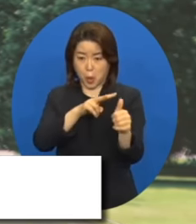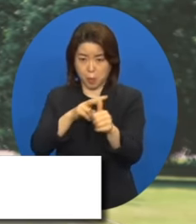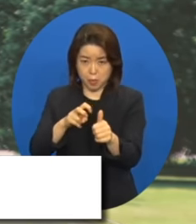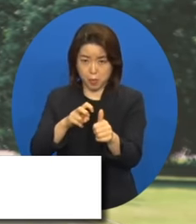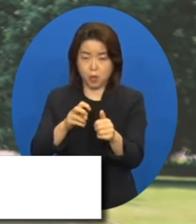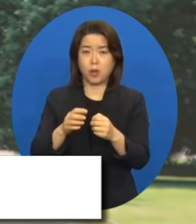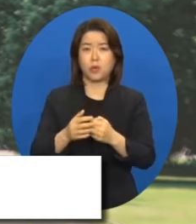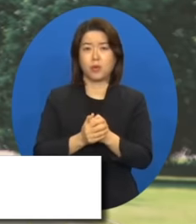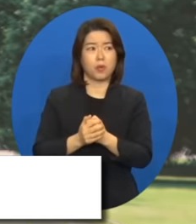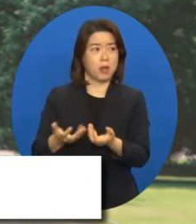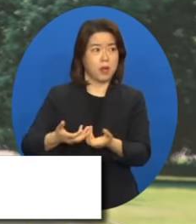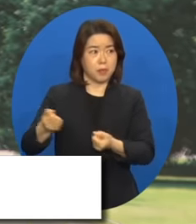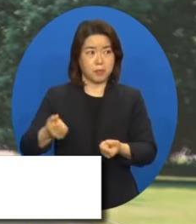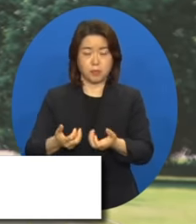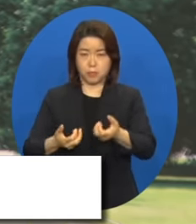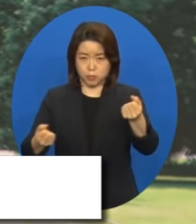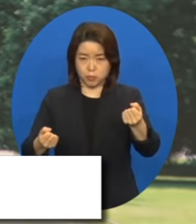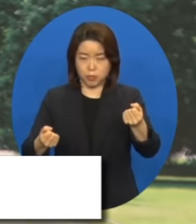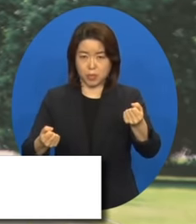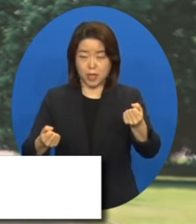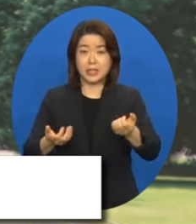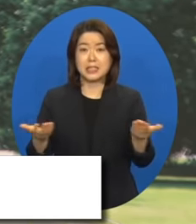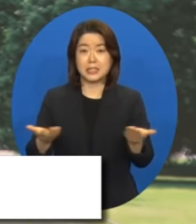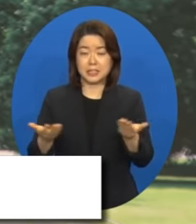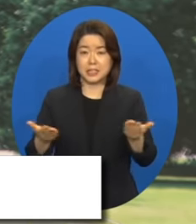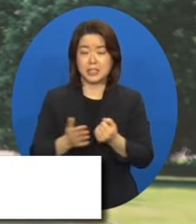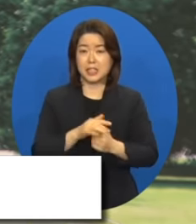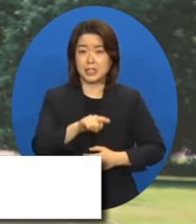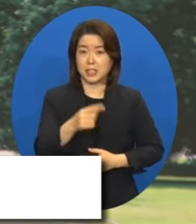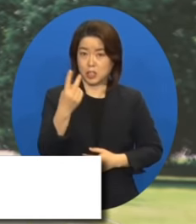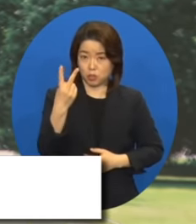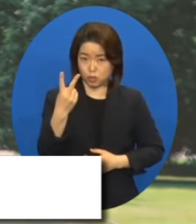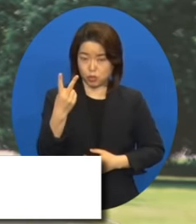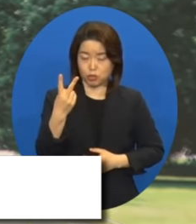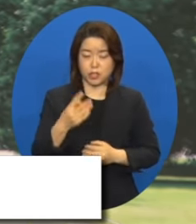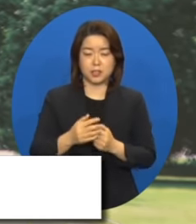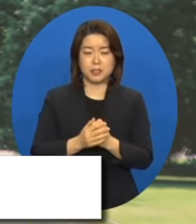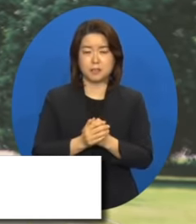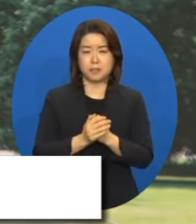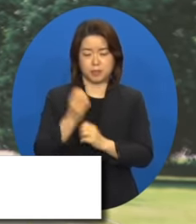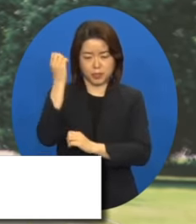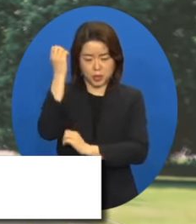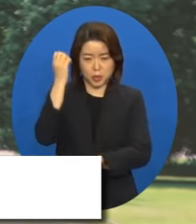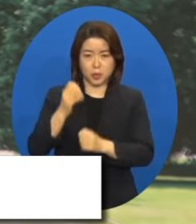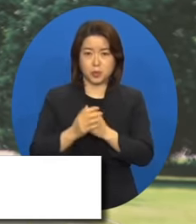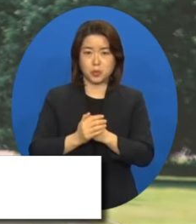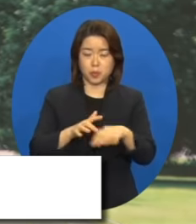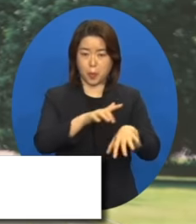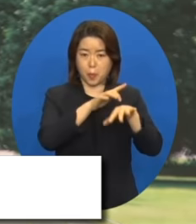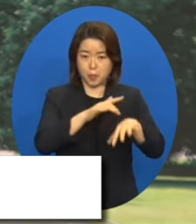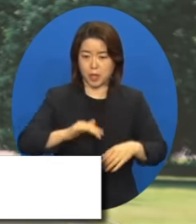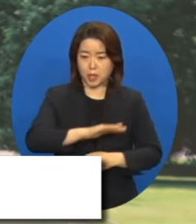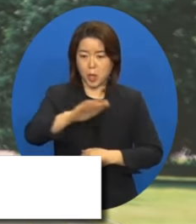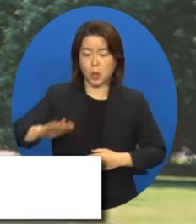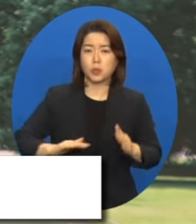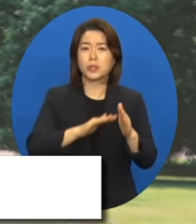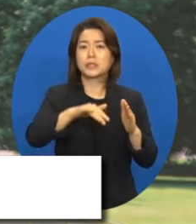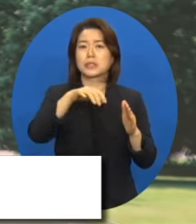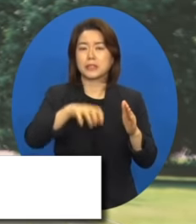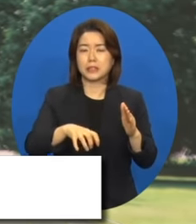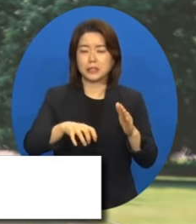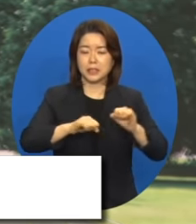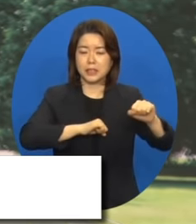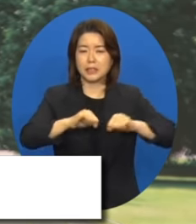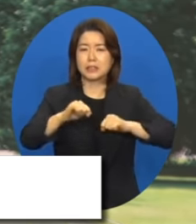그리고 분열하는 일. 이 두 가지가 전형적으로 마귀가 우리 가정 안에